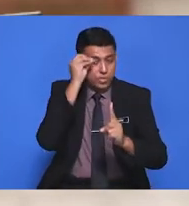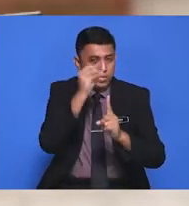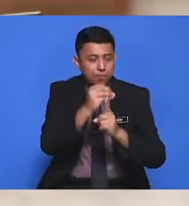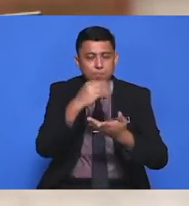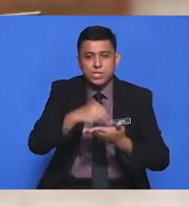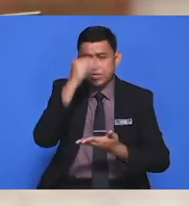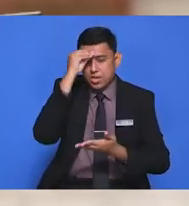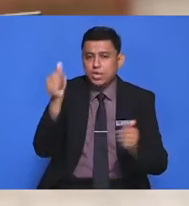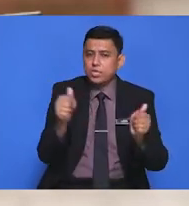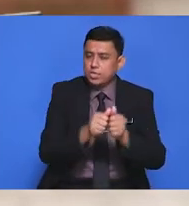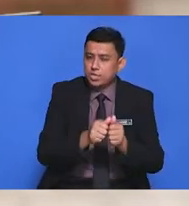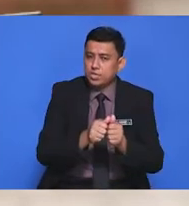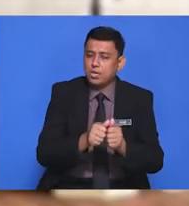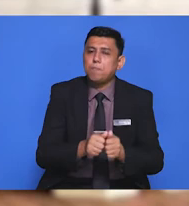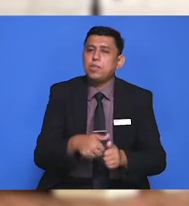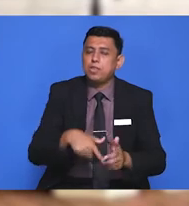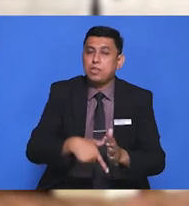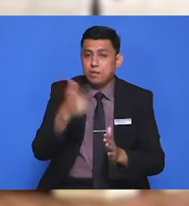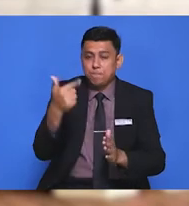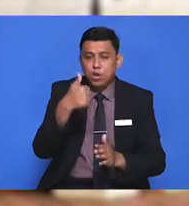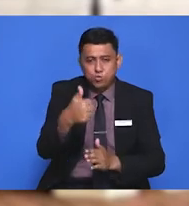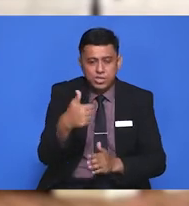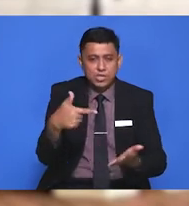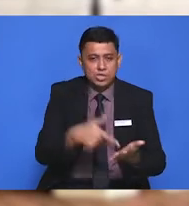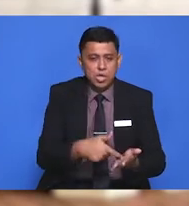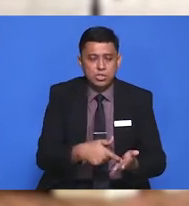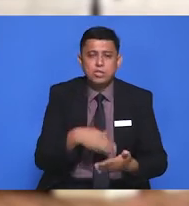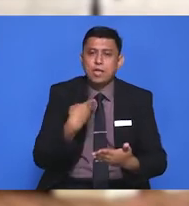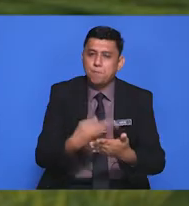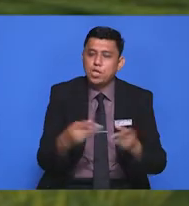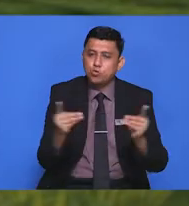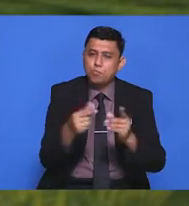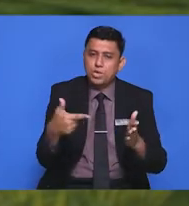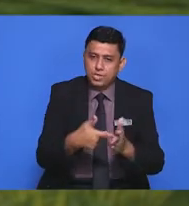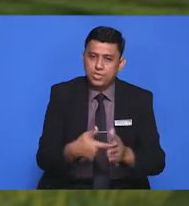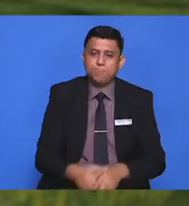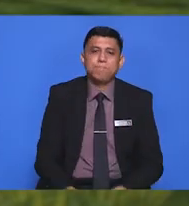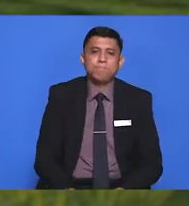pembelajaran kita dengan lebih mantap lagi. Sehingga kita berjumpa lagi, selamat maju jaya!